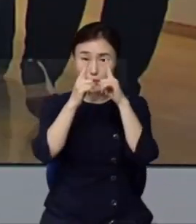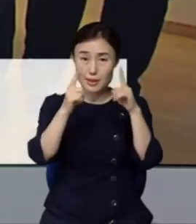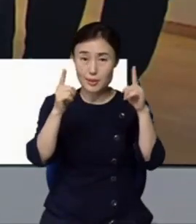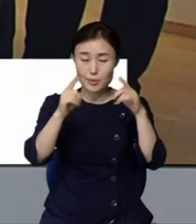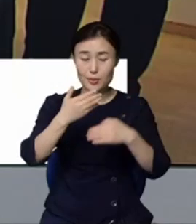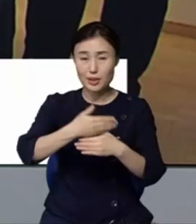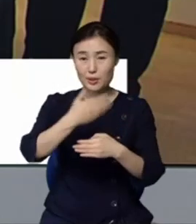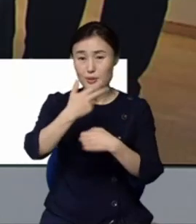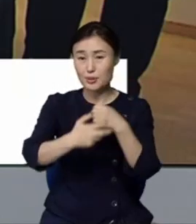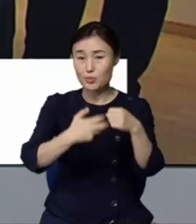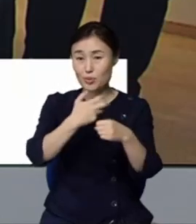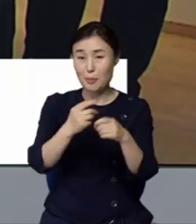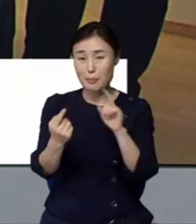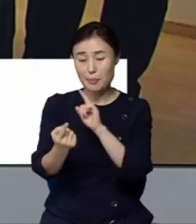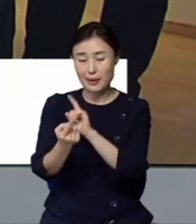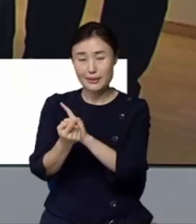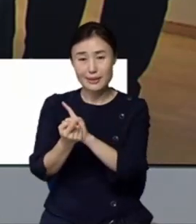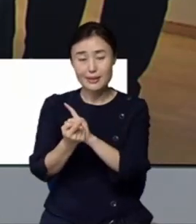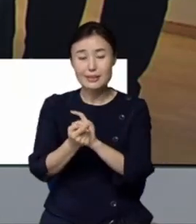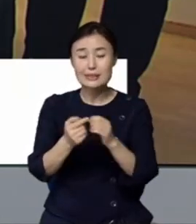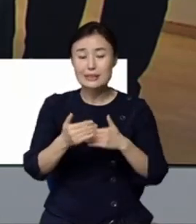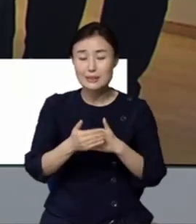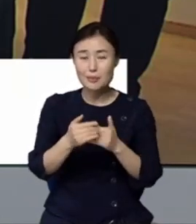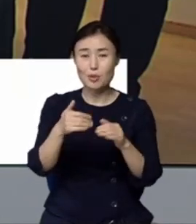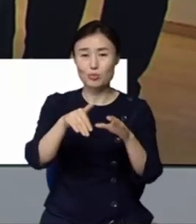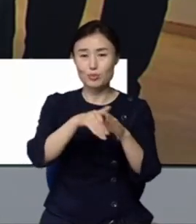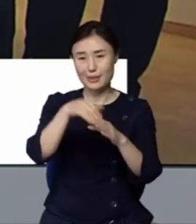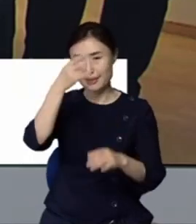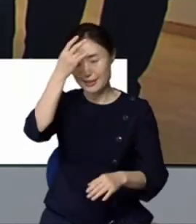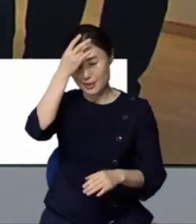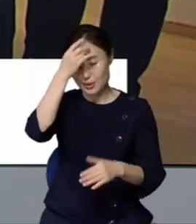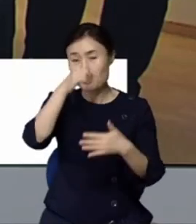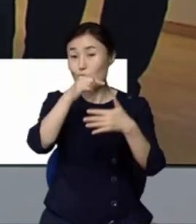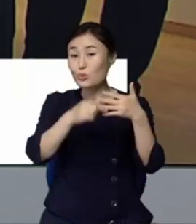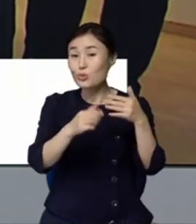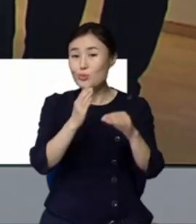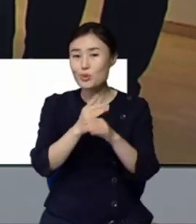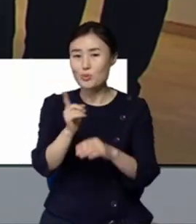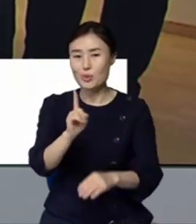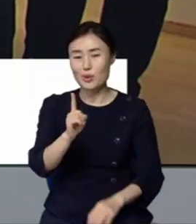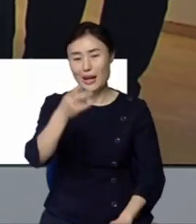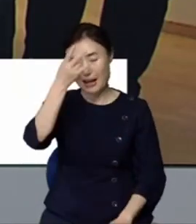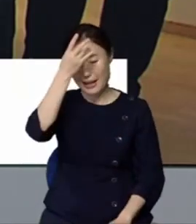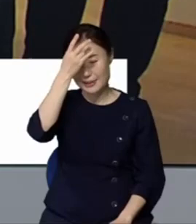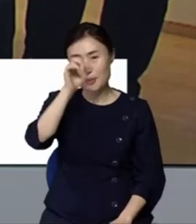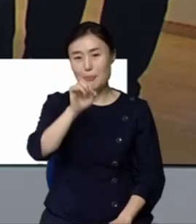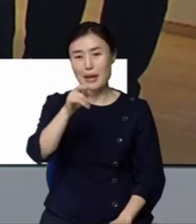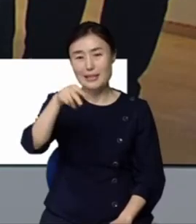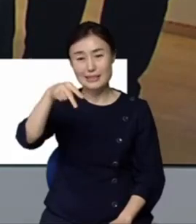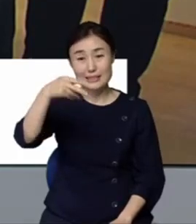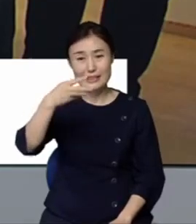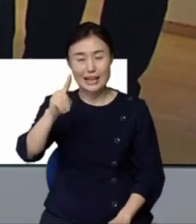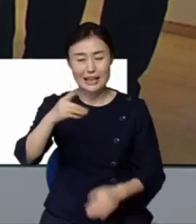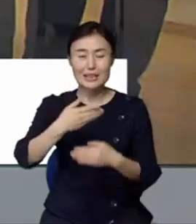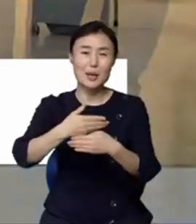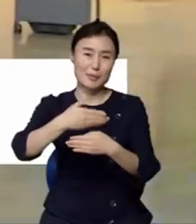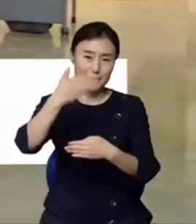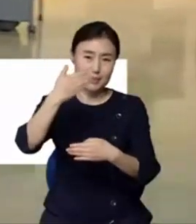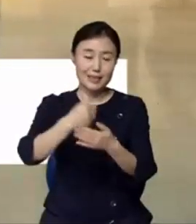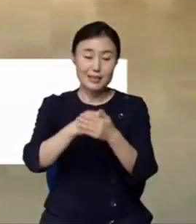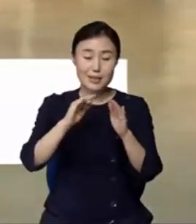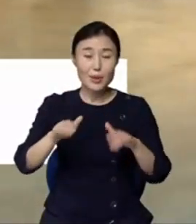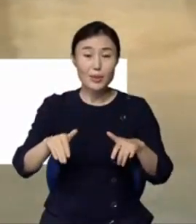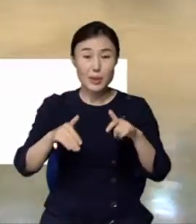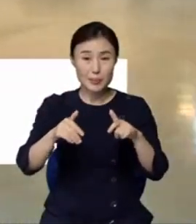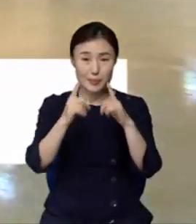전남대학교가 개교 70주년을 맞아 진행하는 문화예술 콘텐츠 프로그램 중 하나인 아트페스타가 개막했습니다.